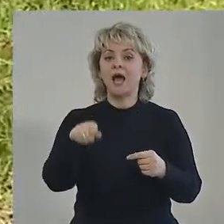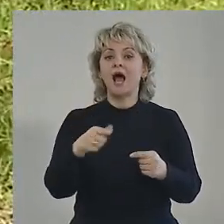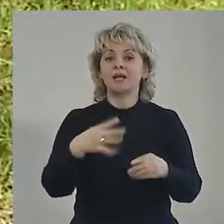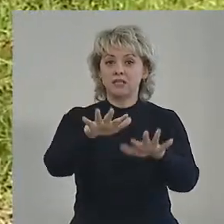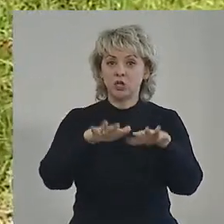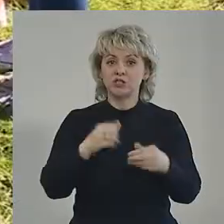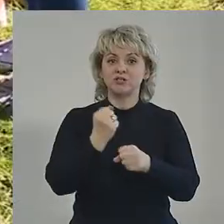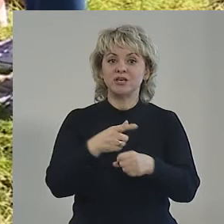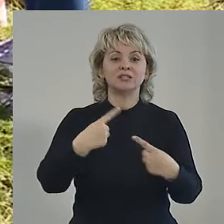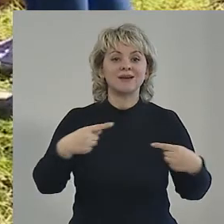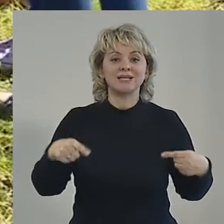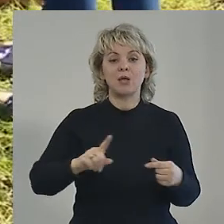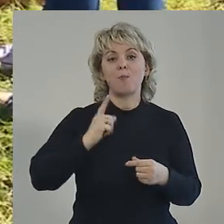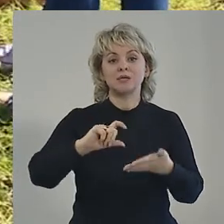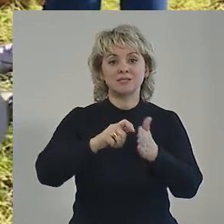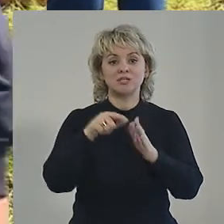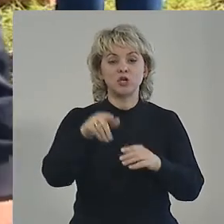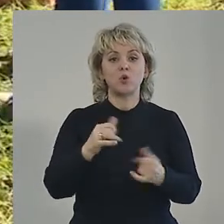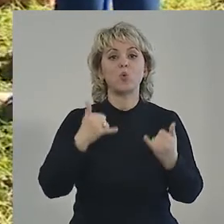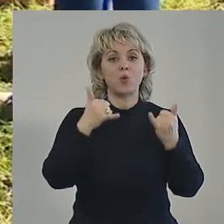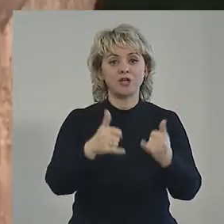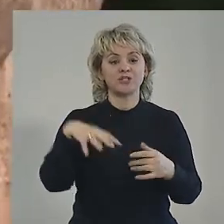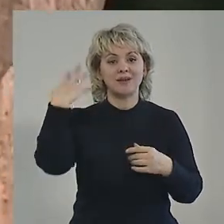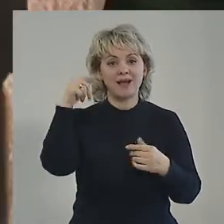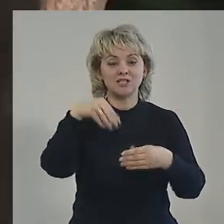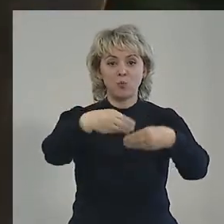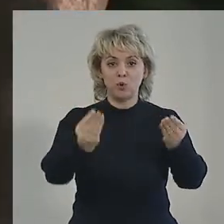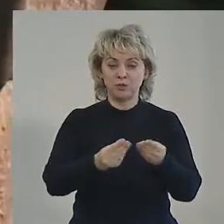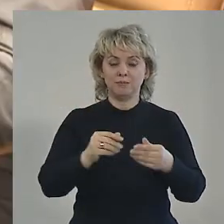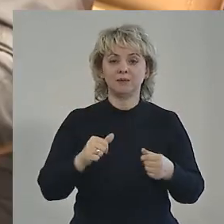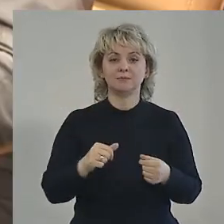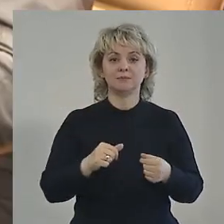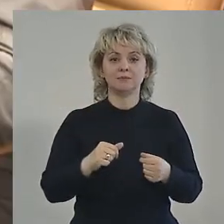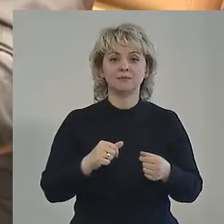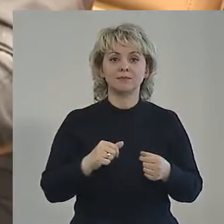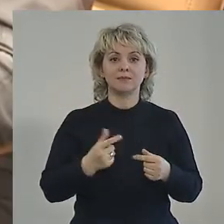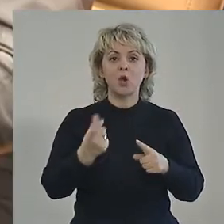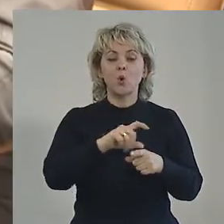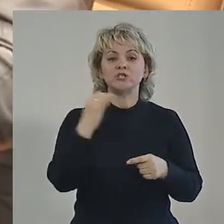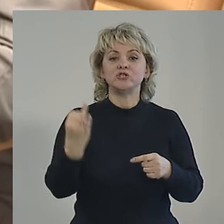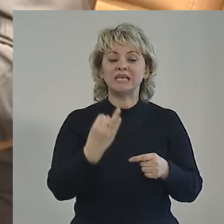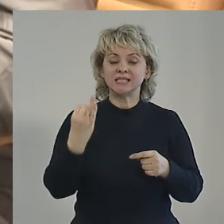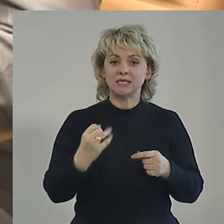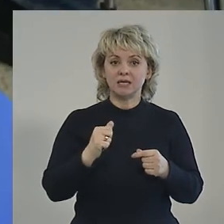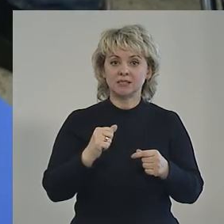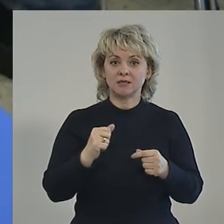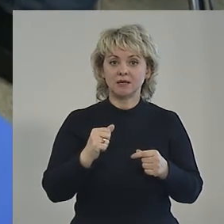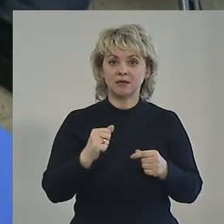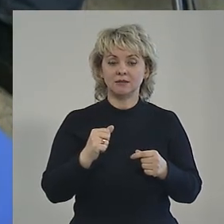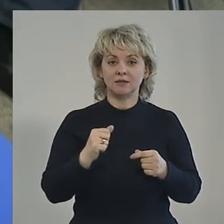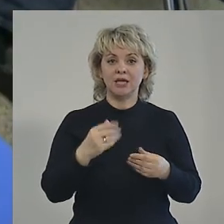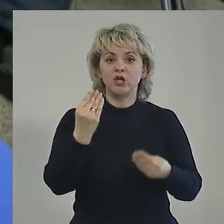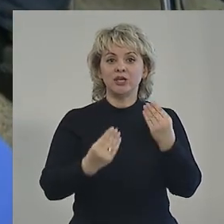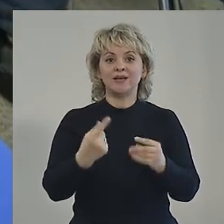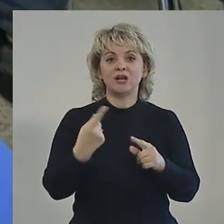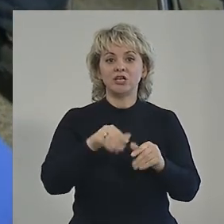для зрителей устроят различные мастер-классы и угощения казачьими блюдами. Очень интересные игры